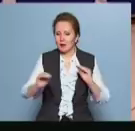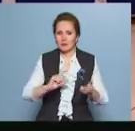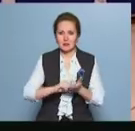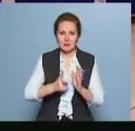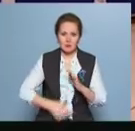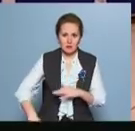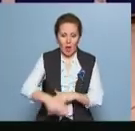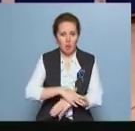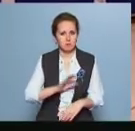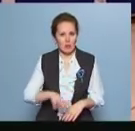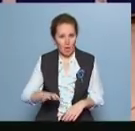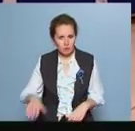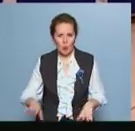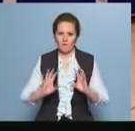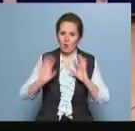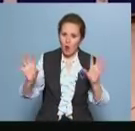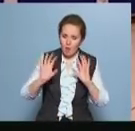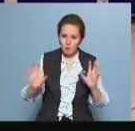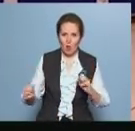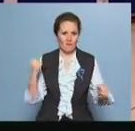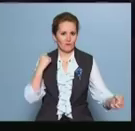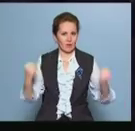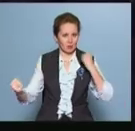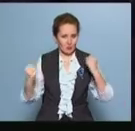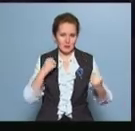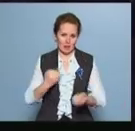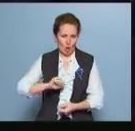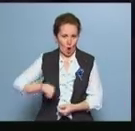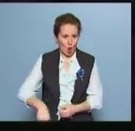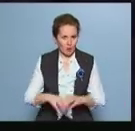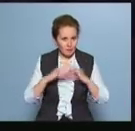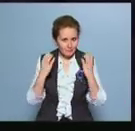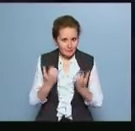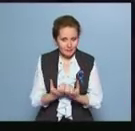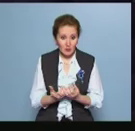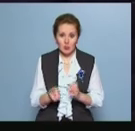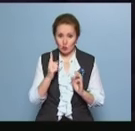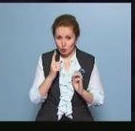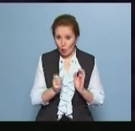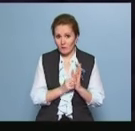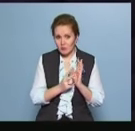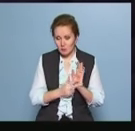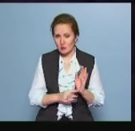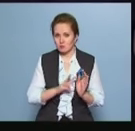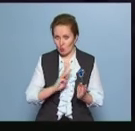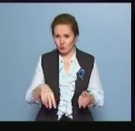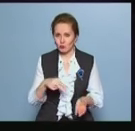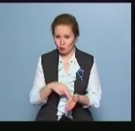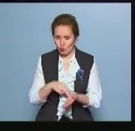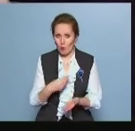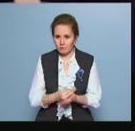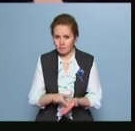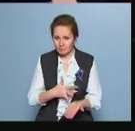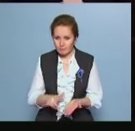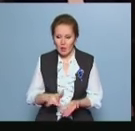в баскетбол и волейбол, фитнес-студия и хоккейная коробка. И 118? Стены кирпичные, да? А фитнес?